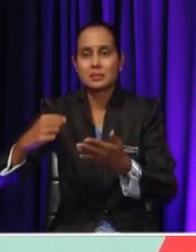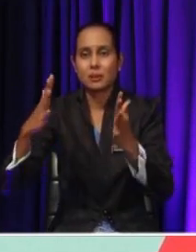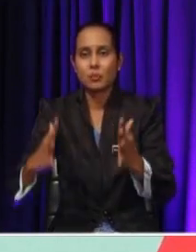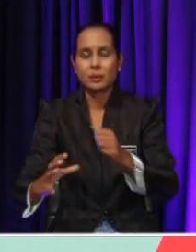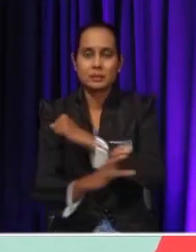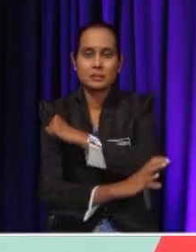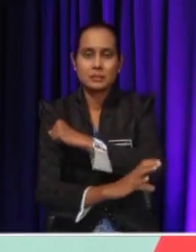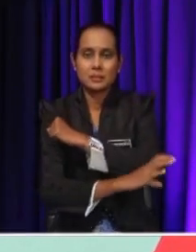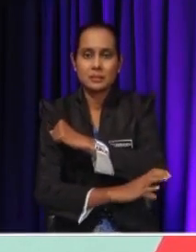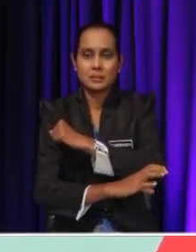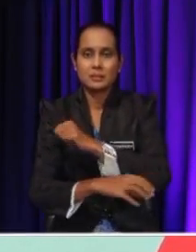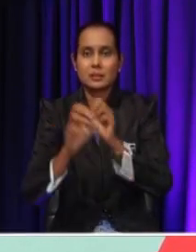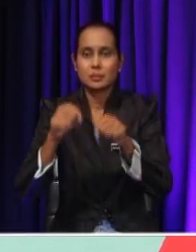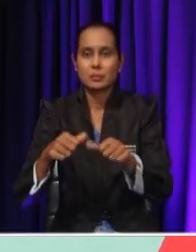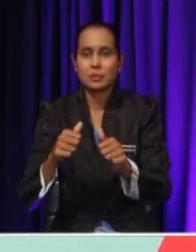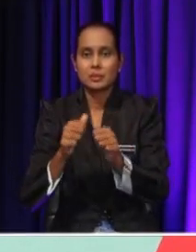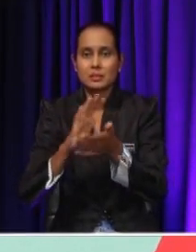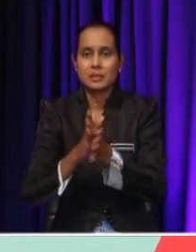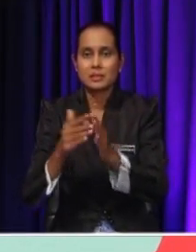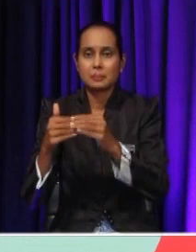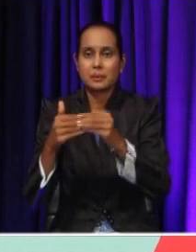panduan dalam kehidupan kita